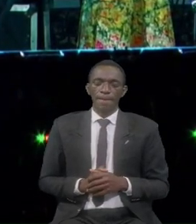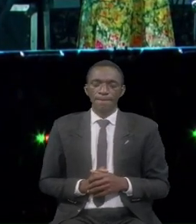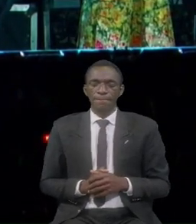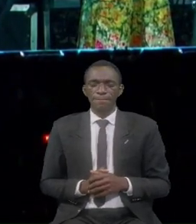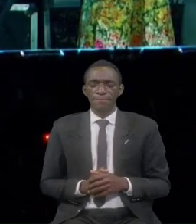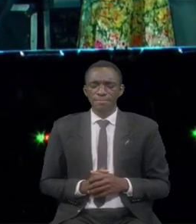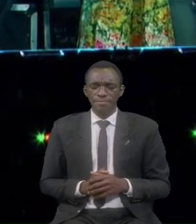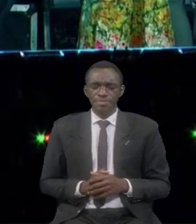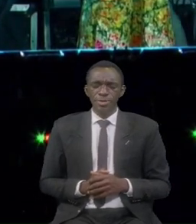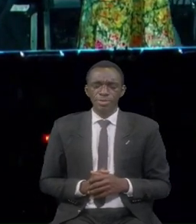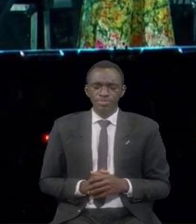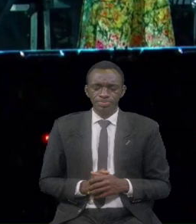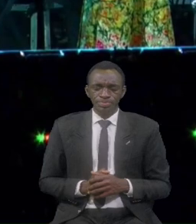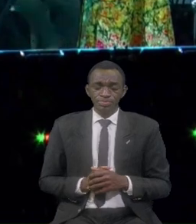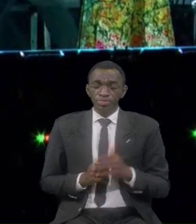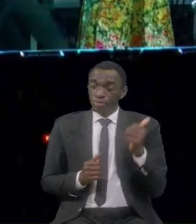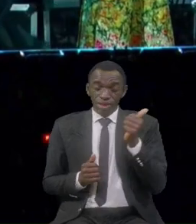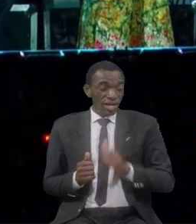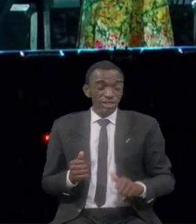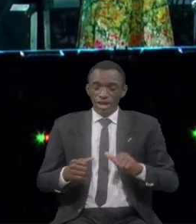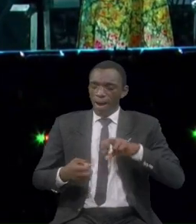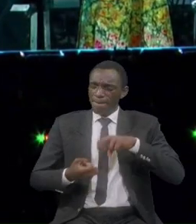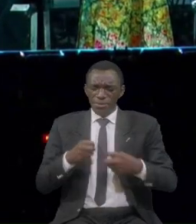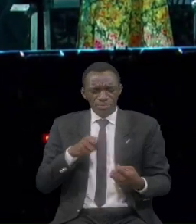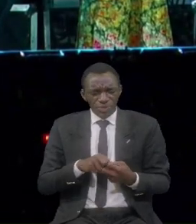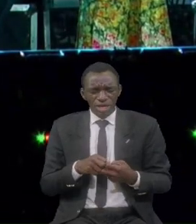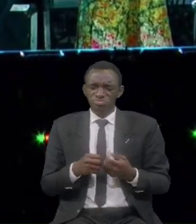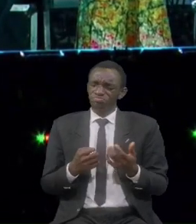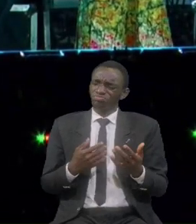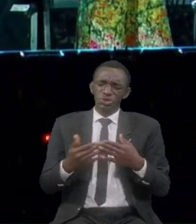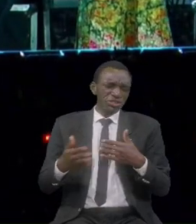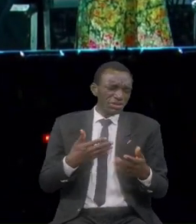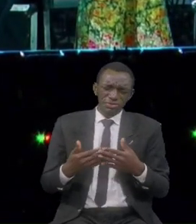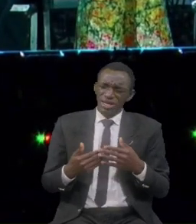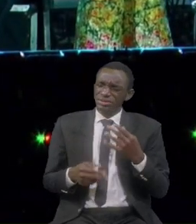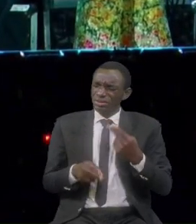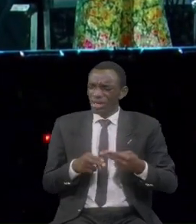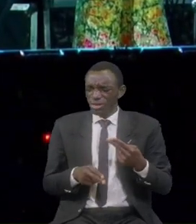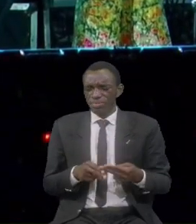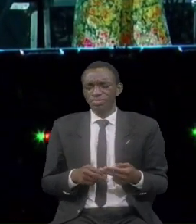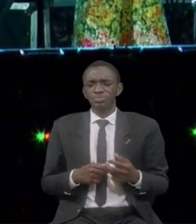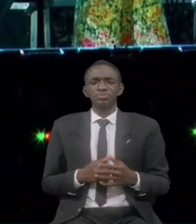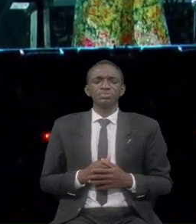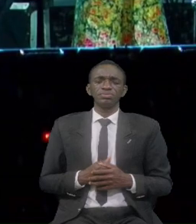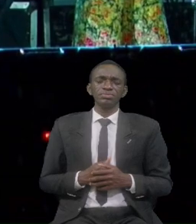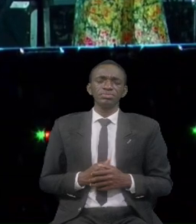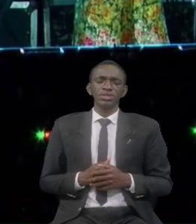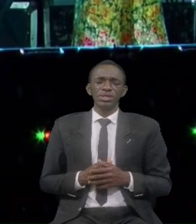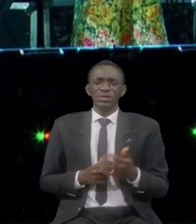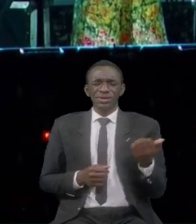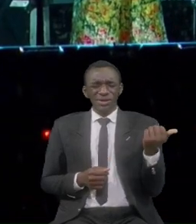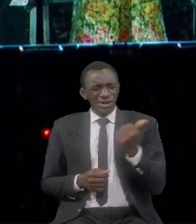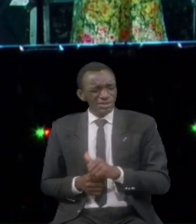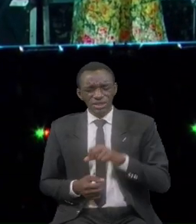ni Jesus. Any challenge of any description. Ang tanan nga mga hagit sa maskin unsa man nga pangalan. Any problem of